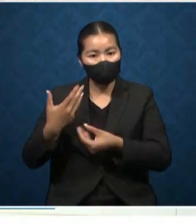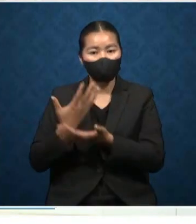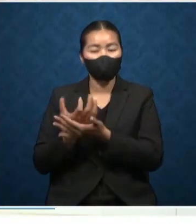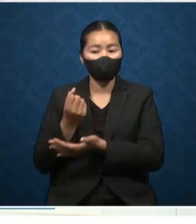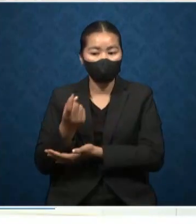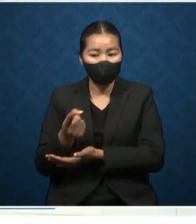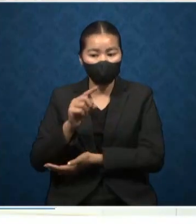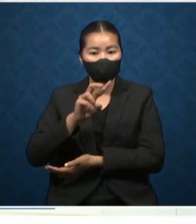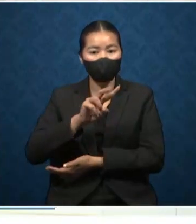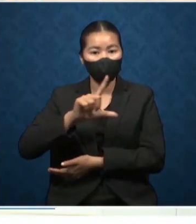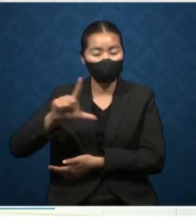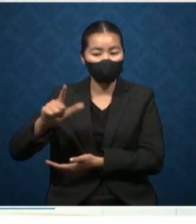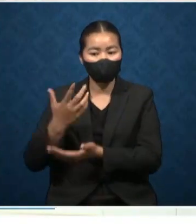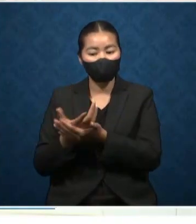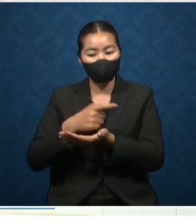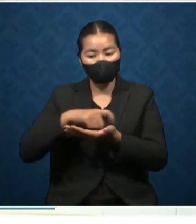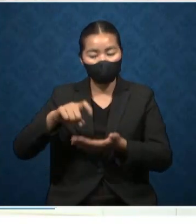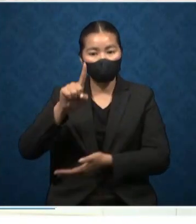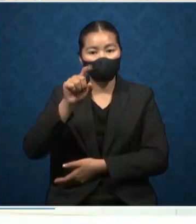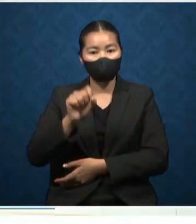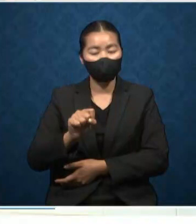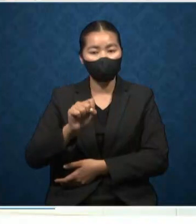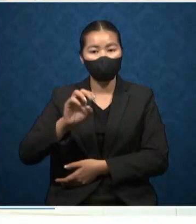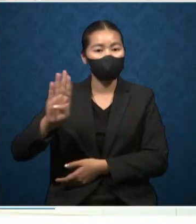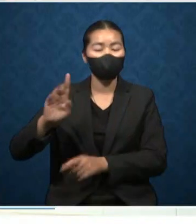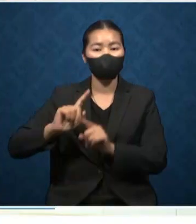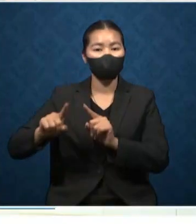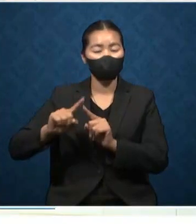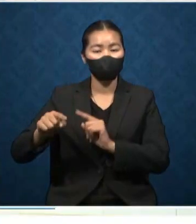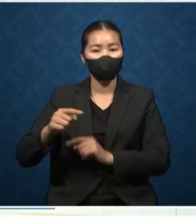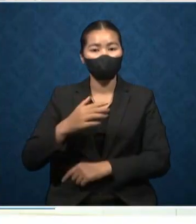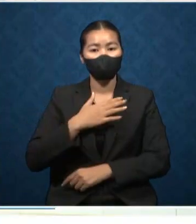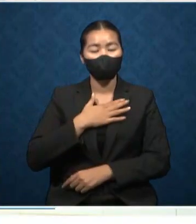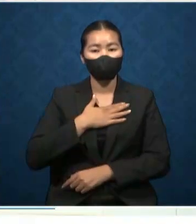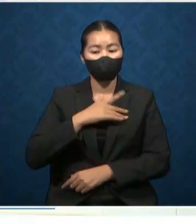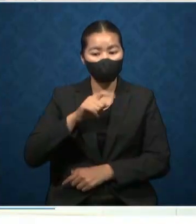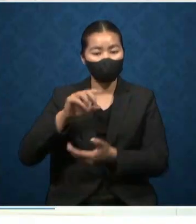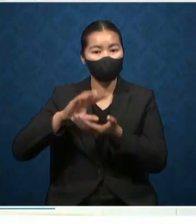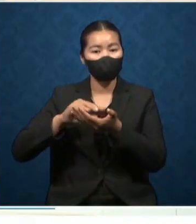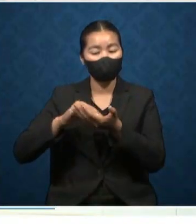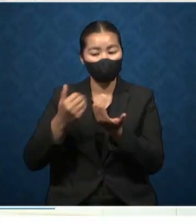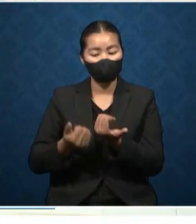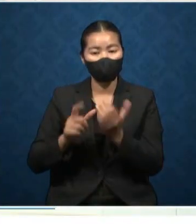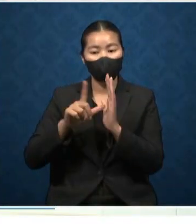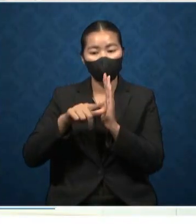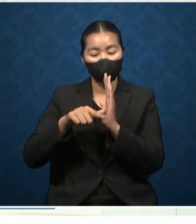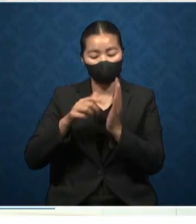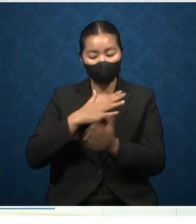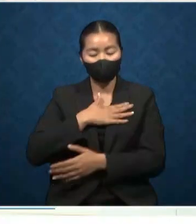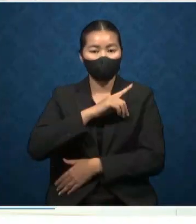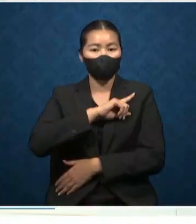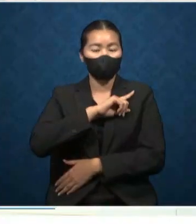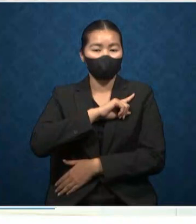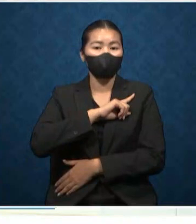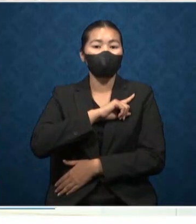2 ล้านบาท ถกกรมเงินโอน 1 แสนบาท อะไรต่ นะครับข้มูลนี้ เลยขาดทการเป็ผู้รัผดชอบข้อ